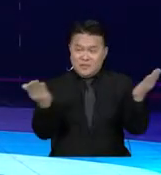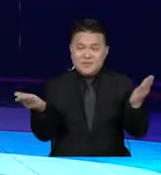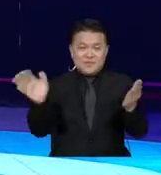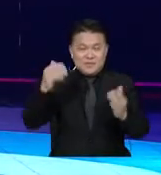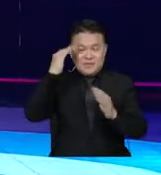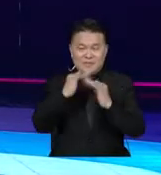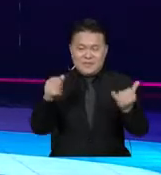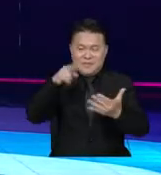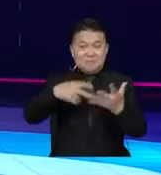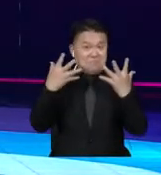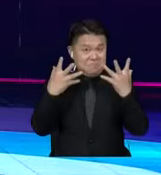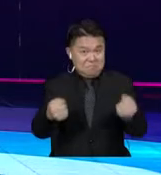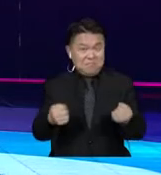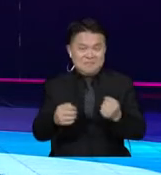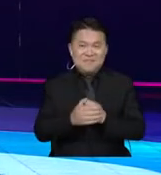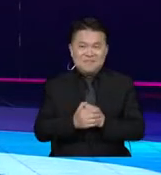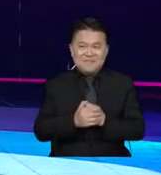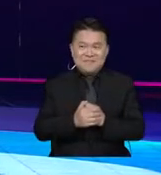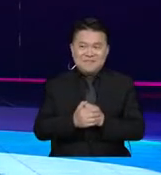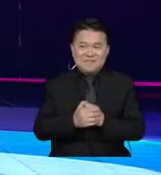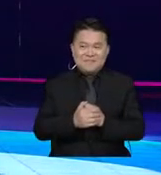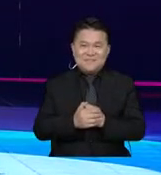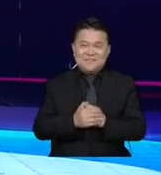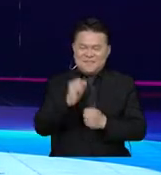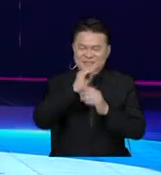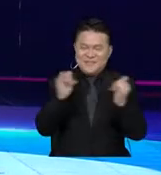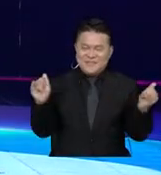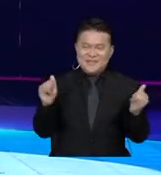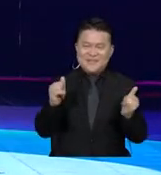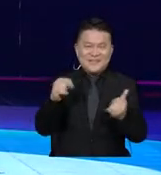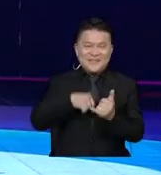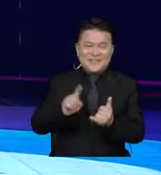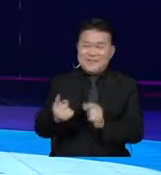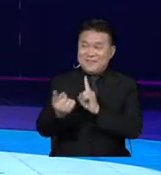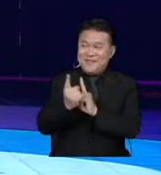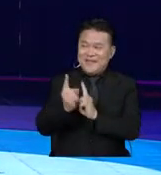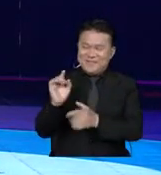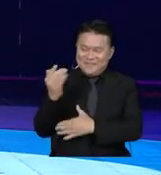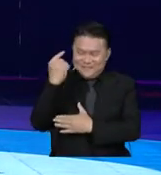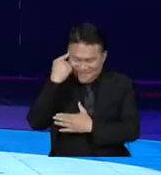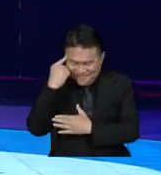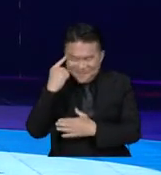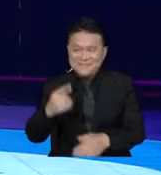분들이 읽으신 책이거든요. 팬의 한 사람으로서 만나 뵙게 돼서 영광입니다.